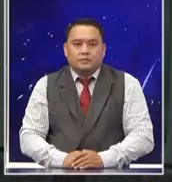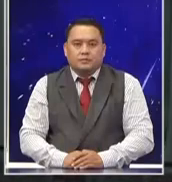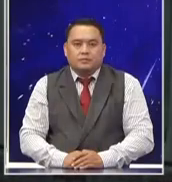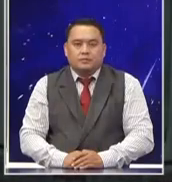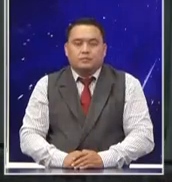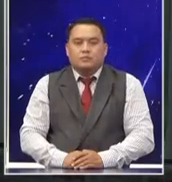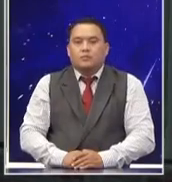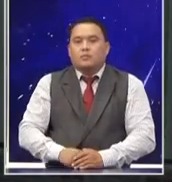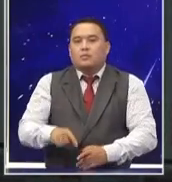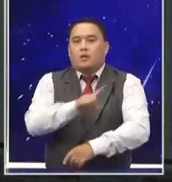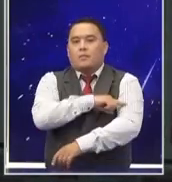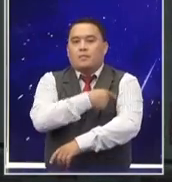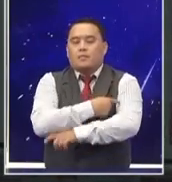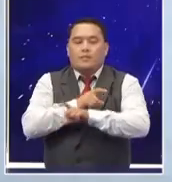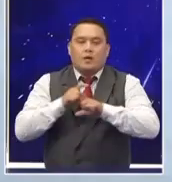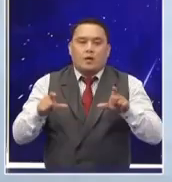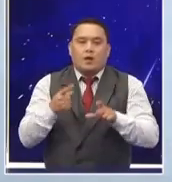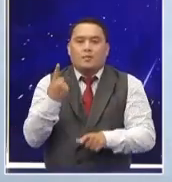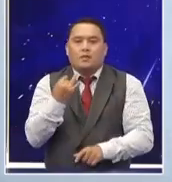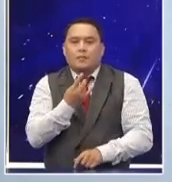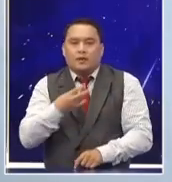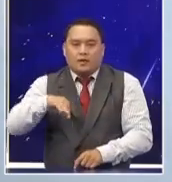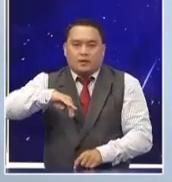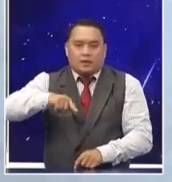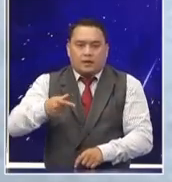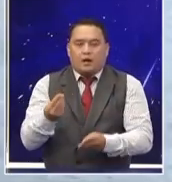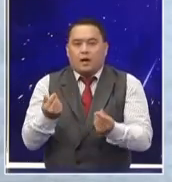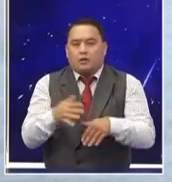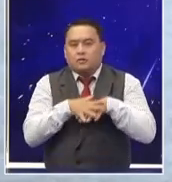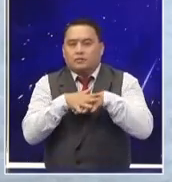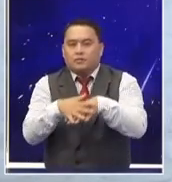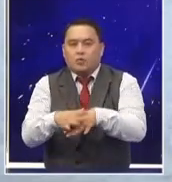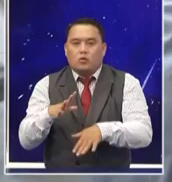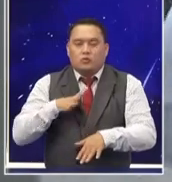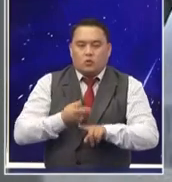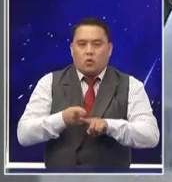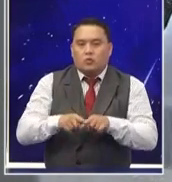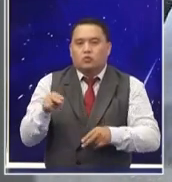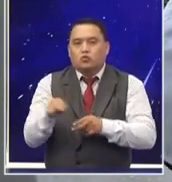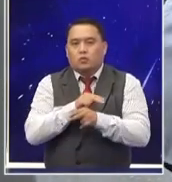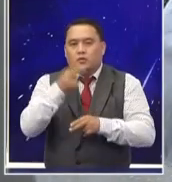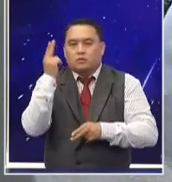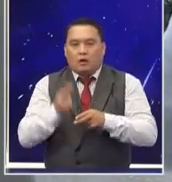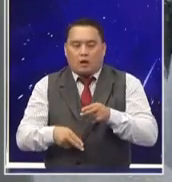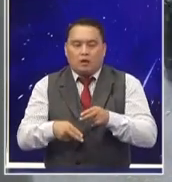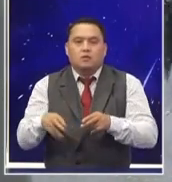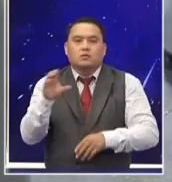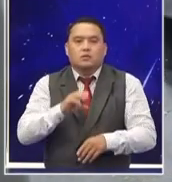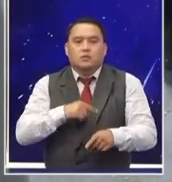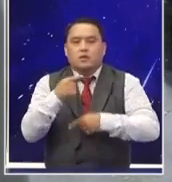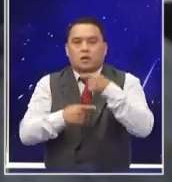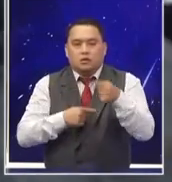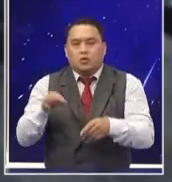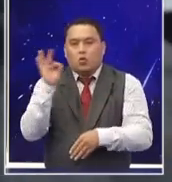Мекеме құрылысының жобасына бюджеттен миллиардқа тарта қаржы бөлінді. Қазірде құрылыс жұмыстары аяқталуға шақ. 42-тің соңында